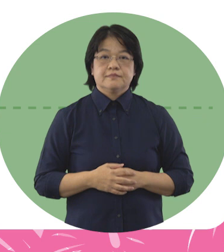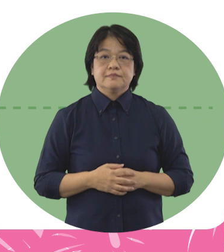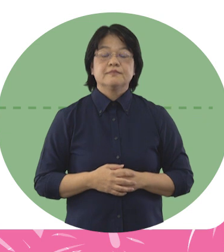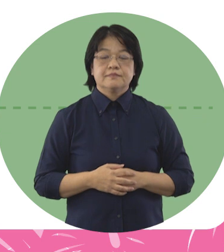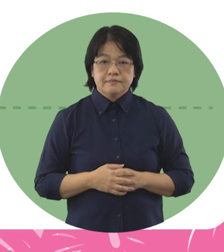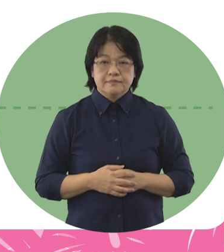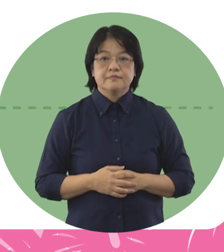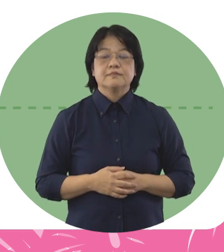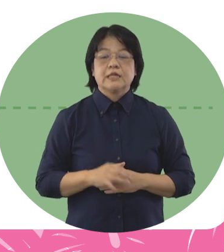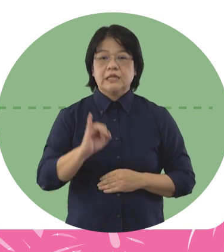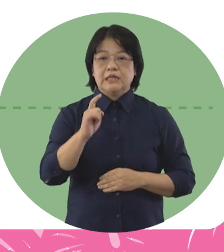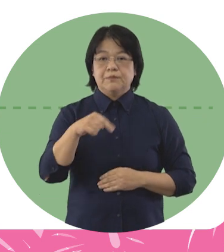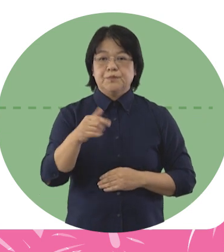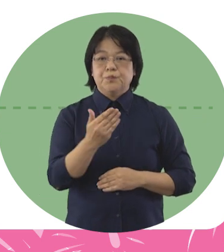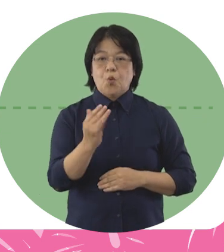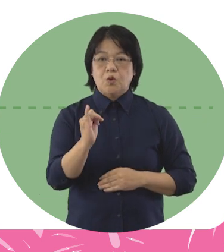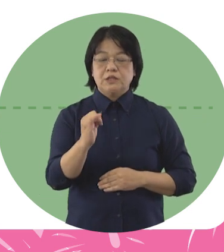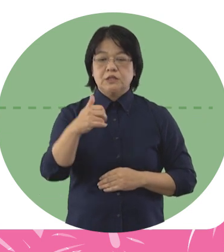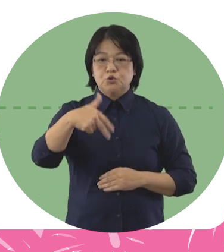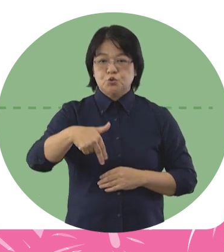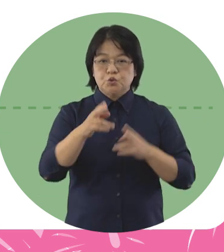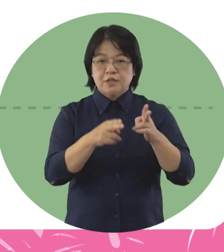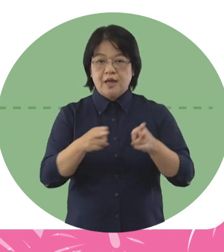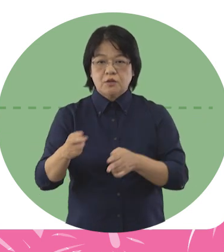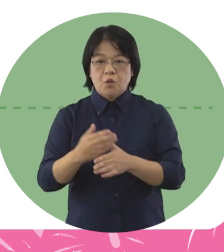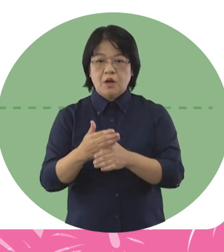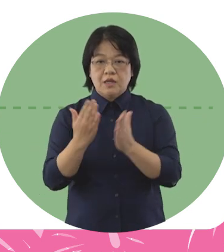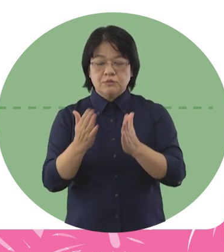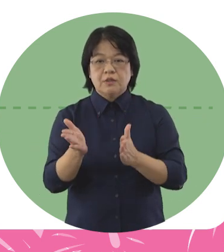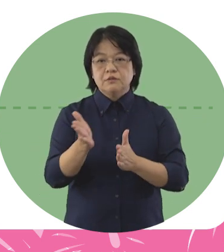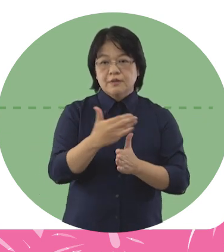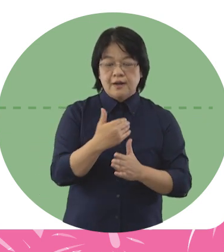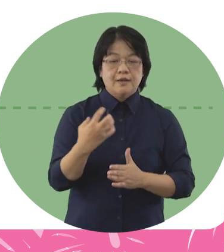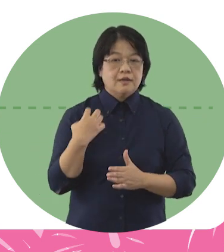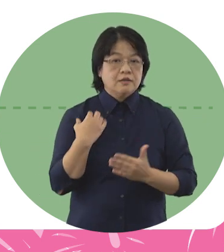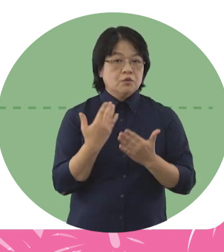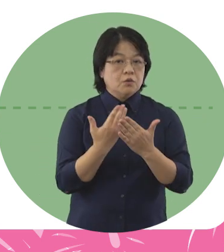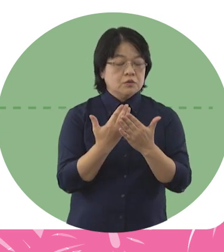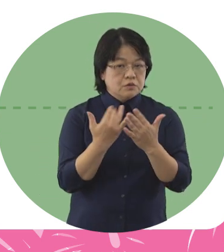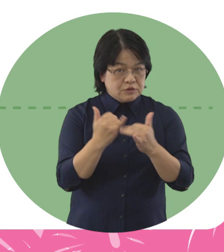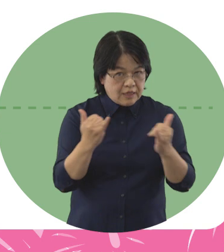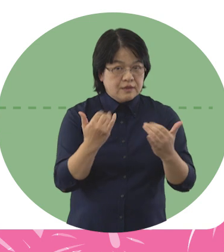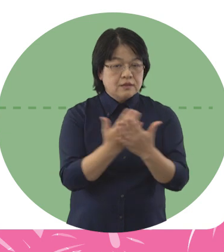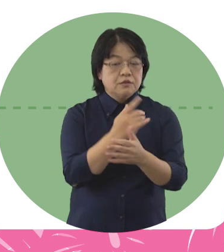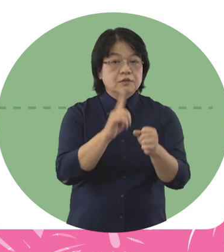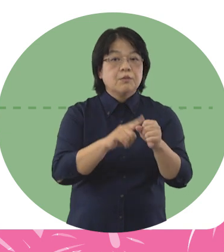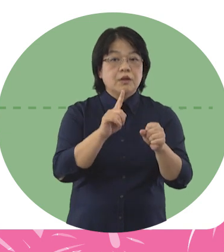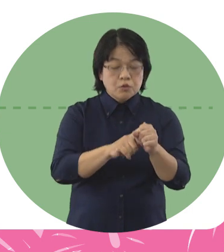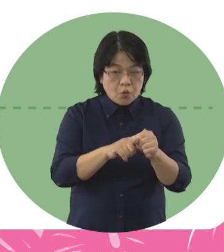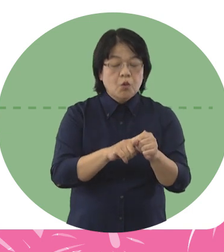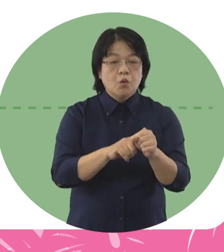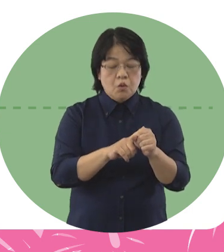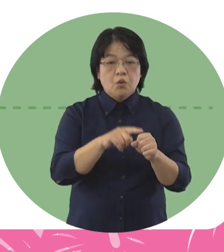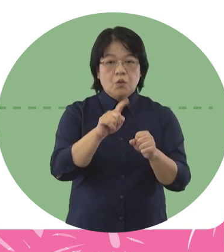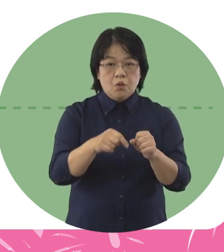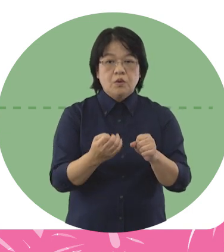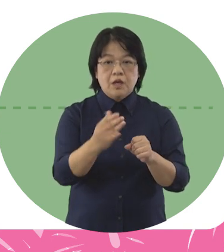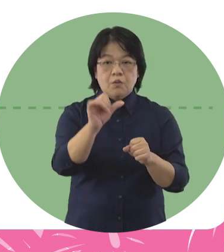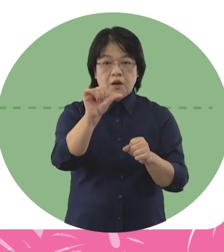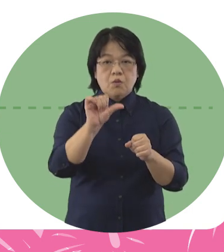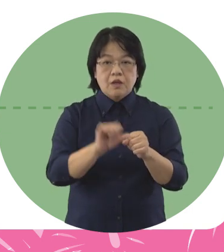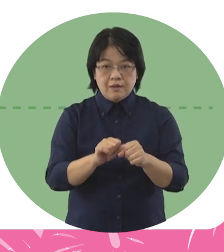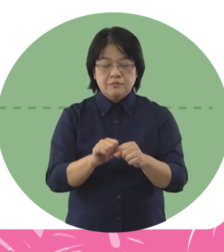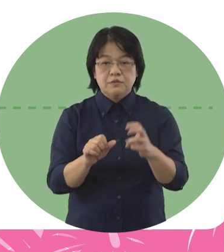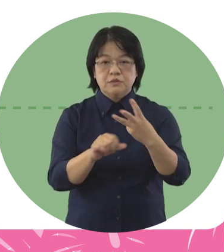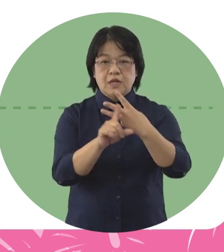インボイス制度の開始日からインボイス発行事業者となるためには原則として令和5年3